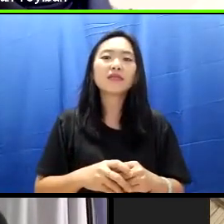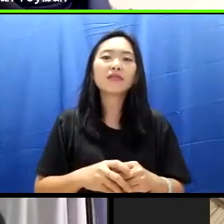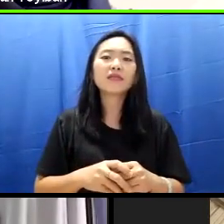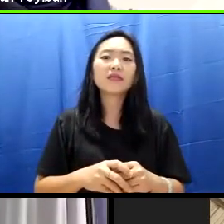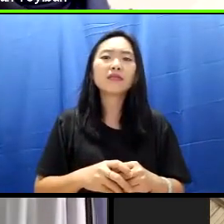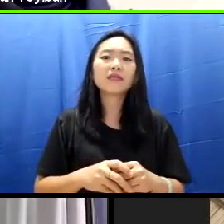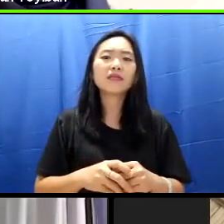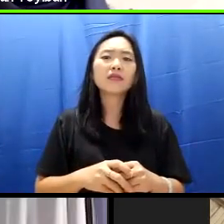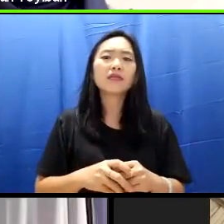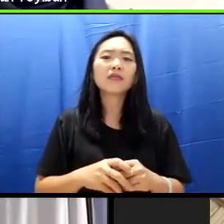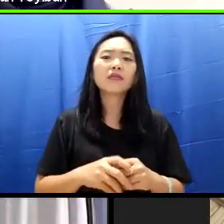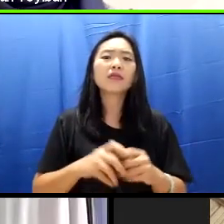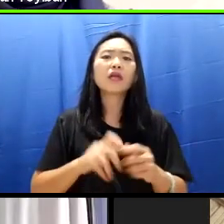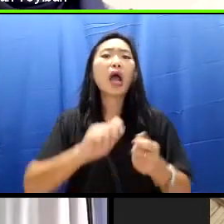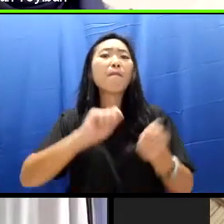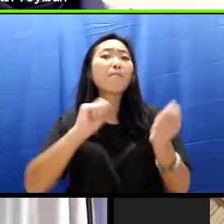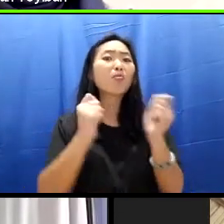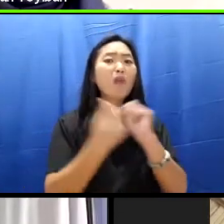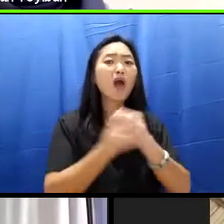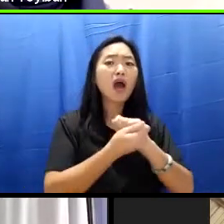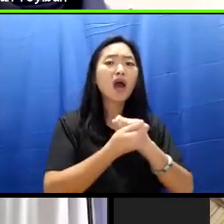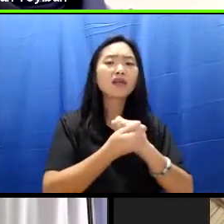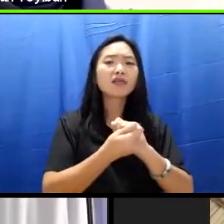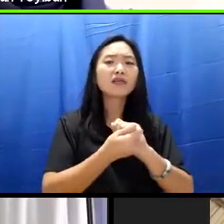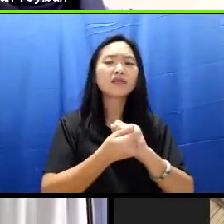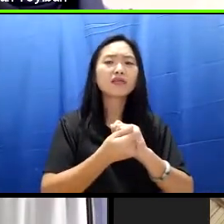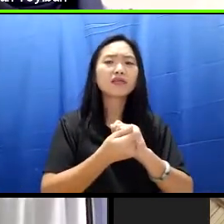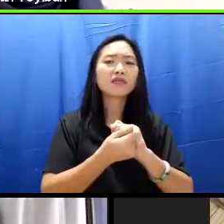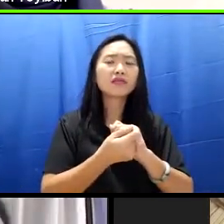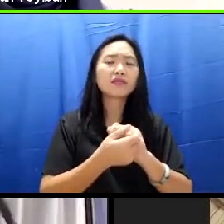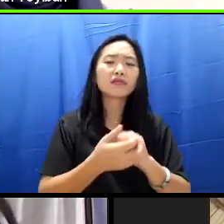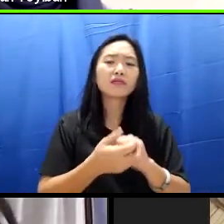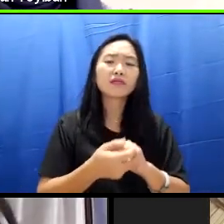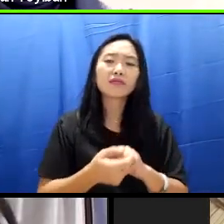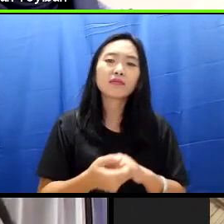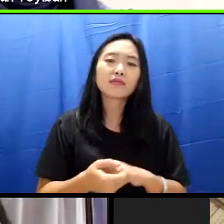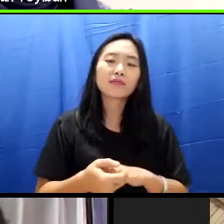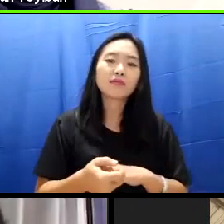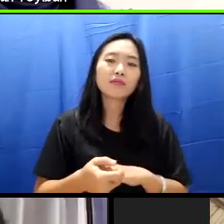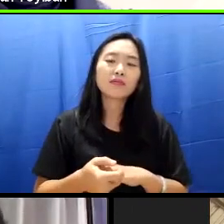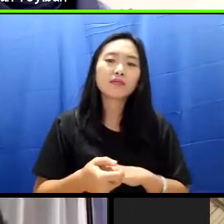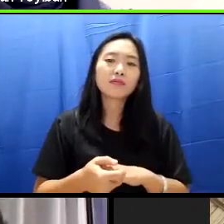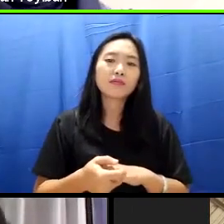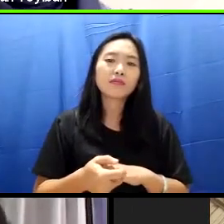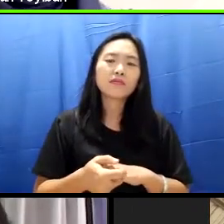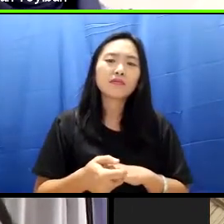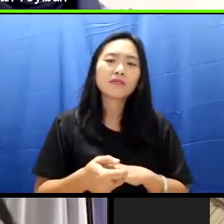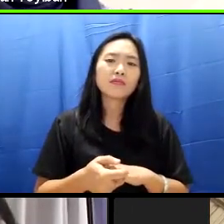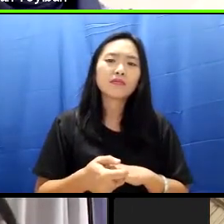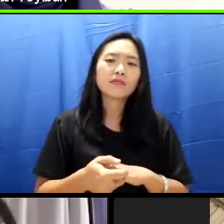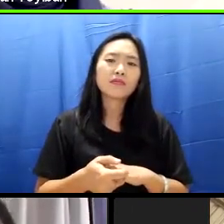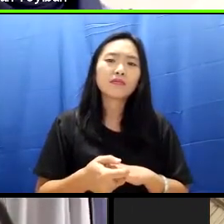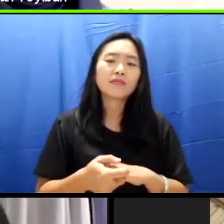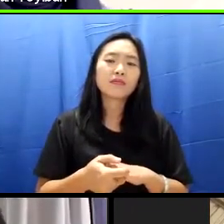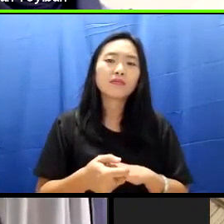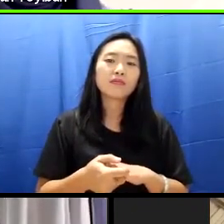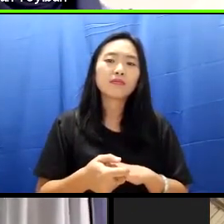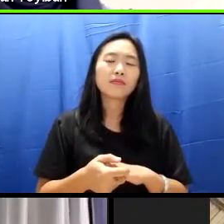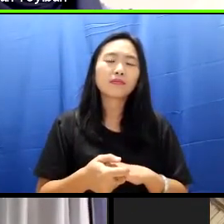lebih pada saat sekarang, mungkin tadi Bu Kak Elsa bilang soal invisible ya, soal